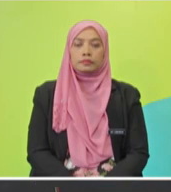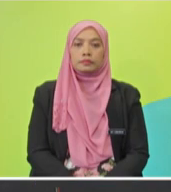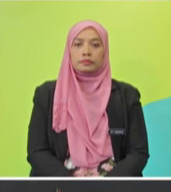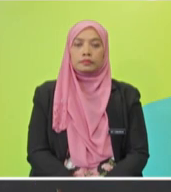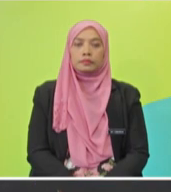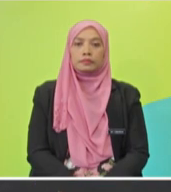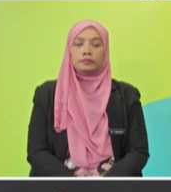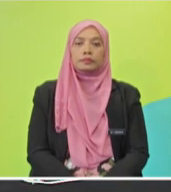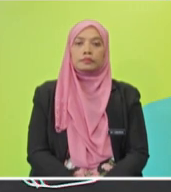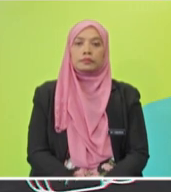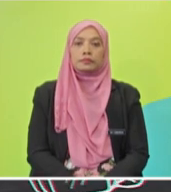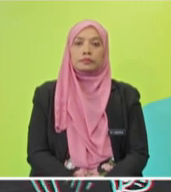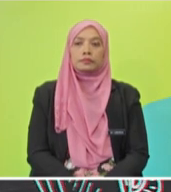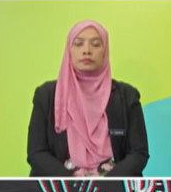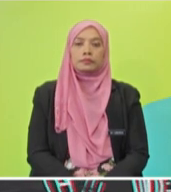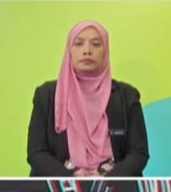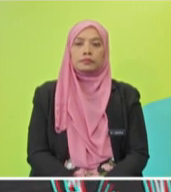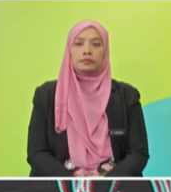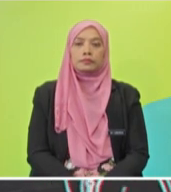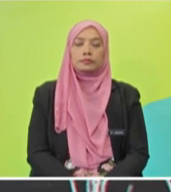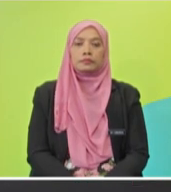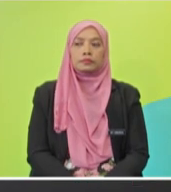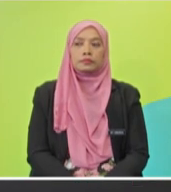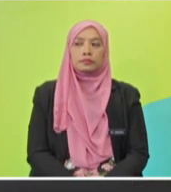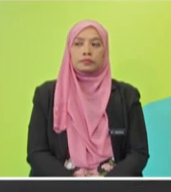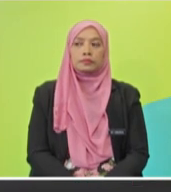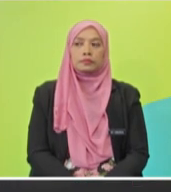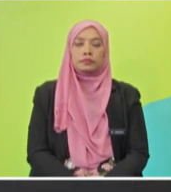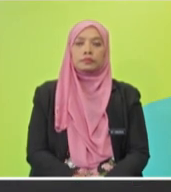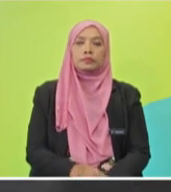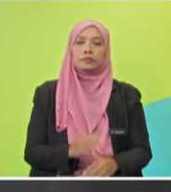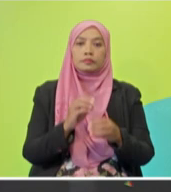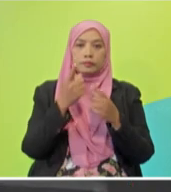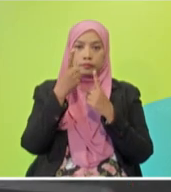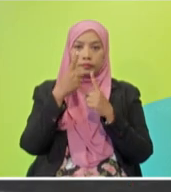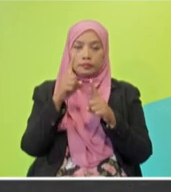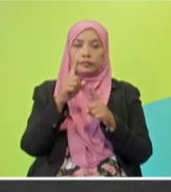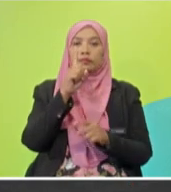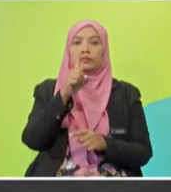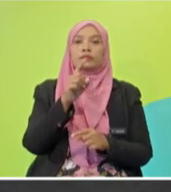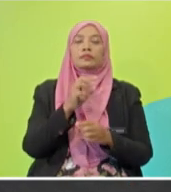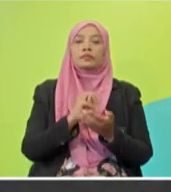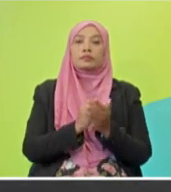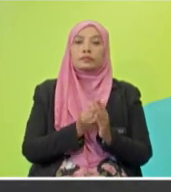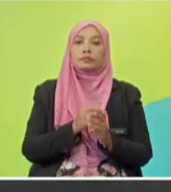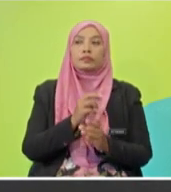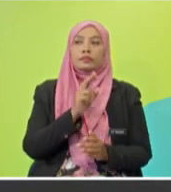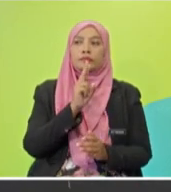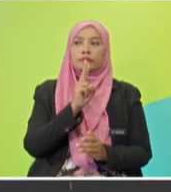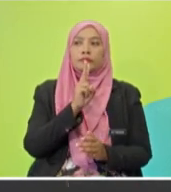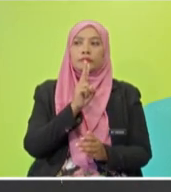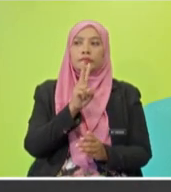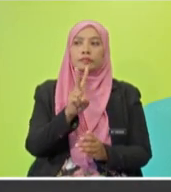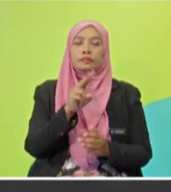dia, kita akan dapat nilai dia 1 nisbah 2 nisbah 4. Ah. Okey, dah selesai. Yeah. Oh, selesai. Dah